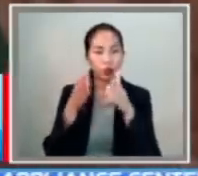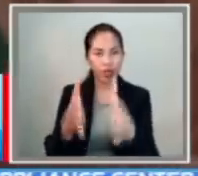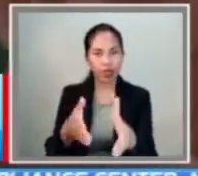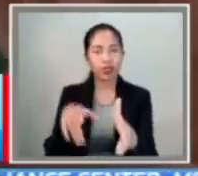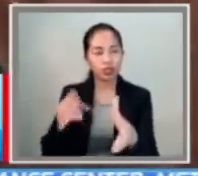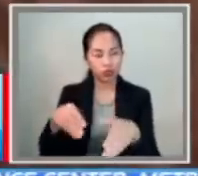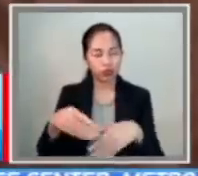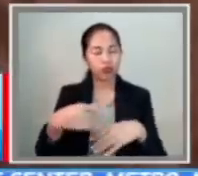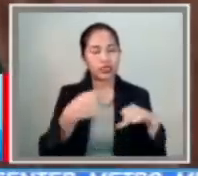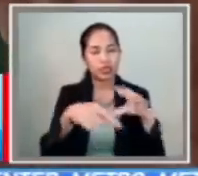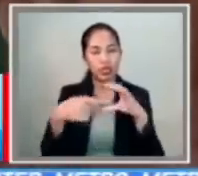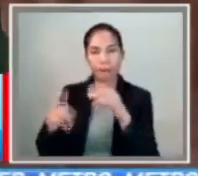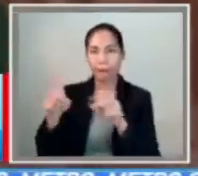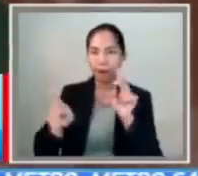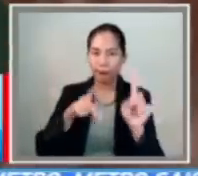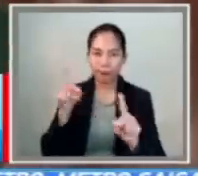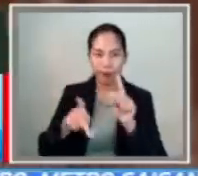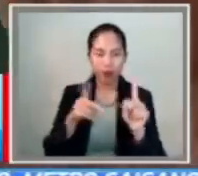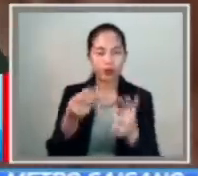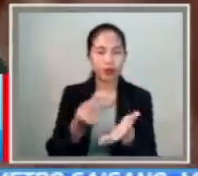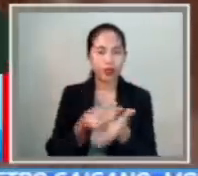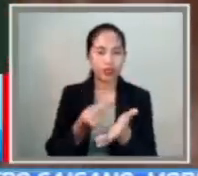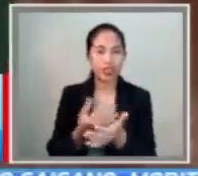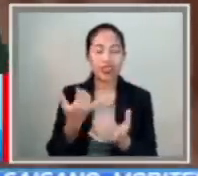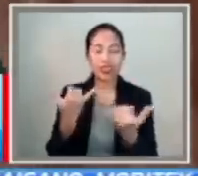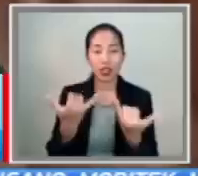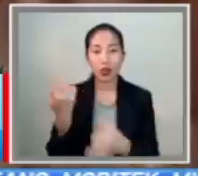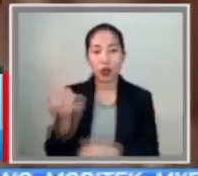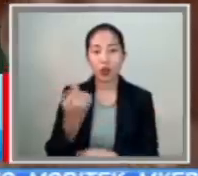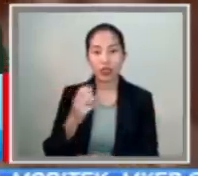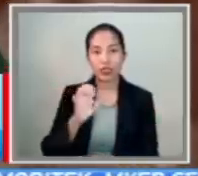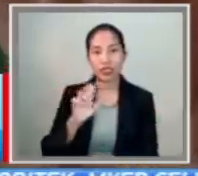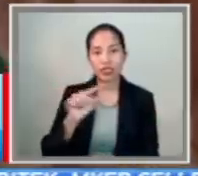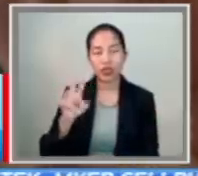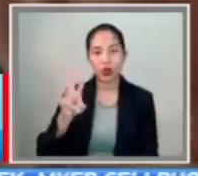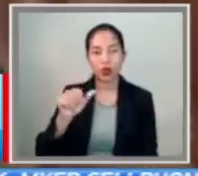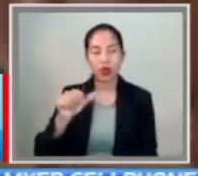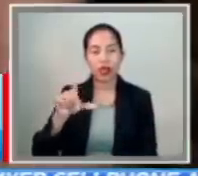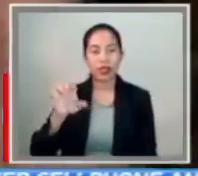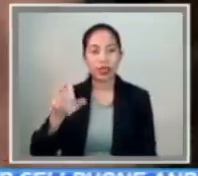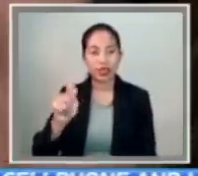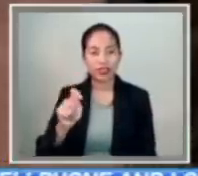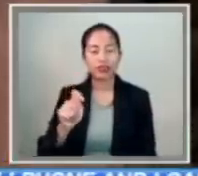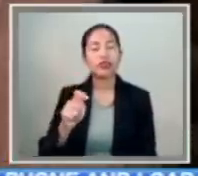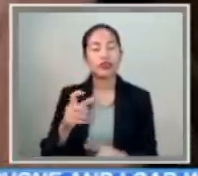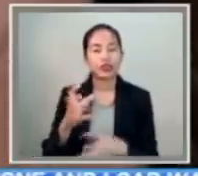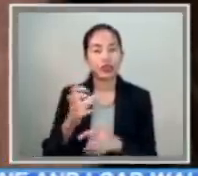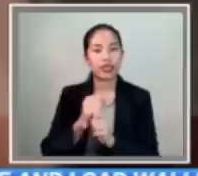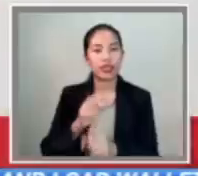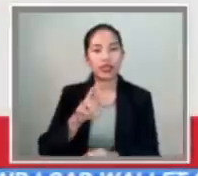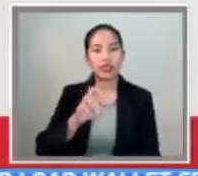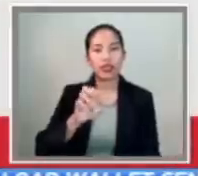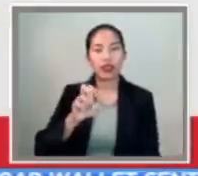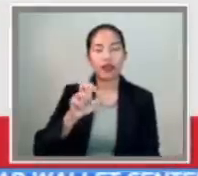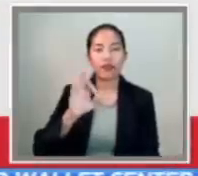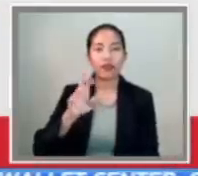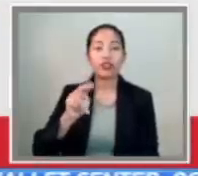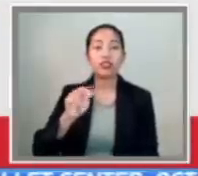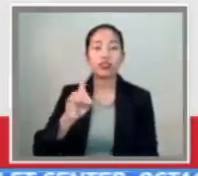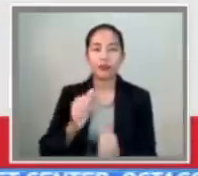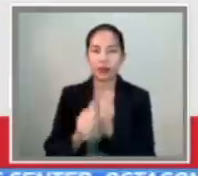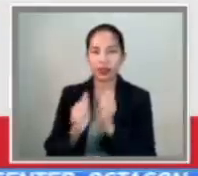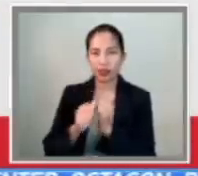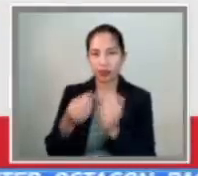Sa ngayon, sa e-wallet pa lamang ng Grab app, makukuha ang refund ng mga customer. Ayon sa Grab, nagulat sila